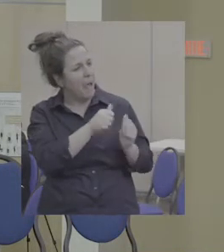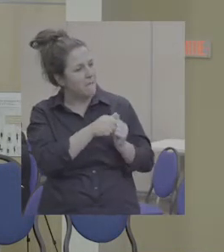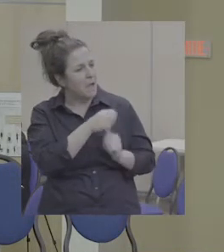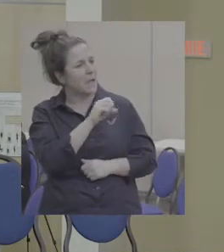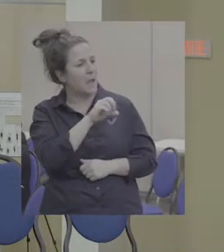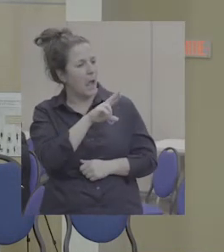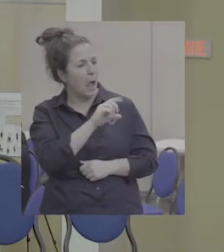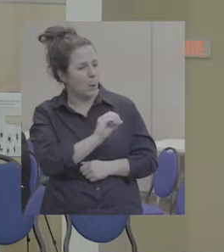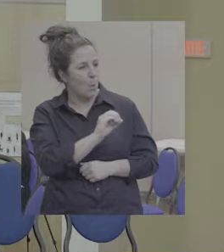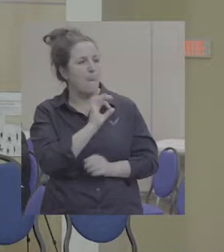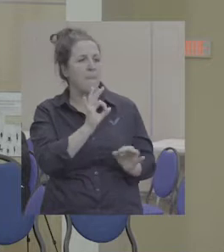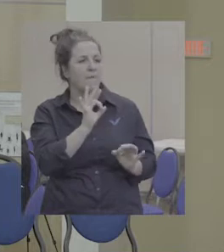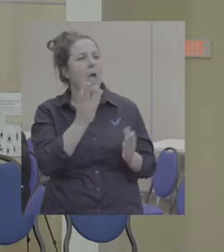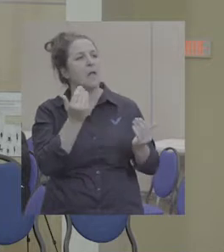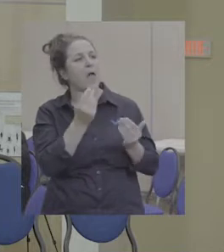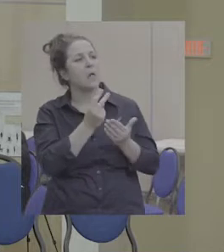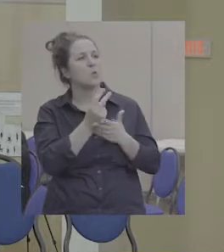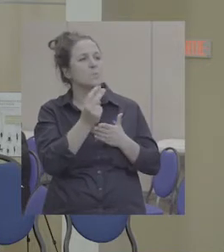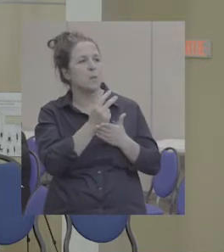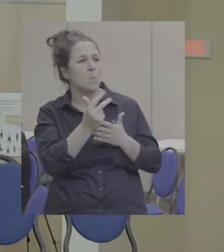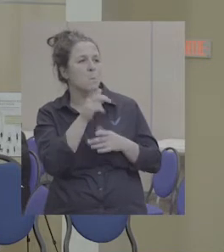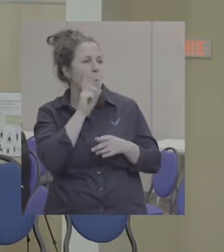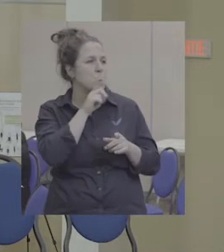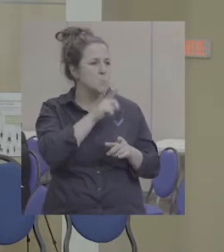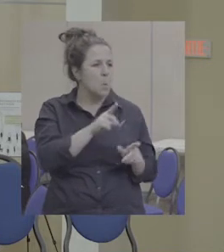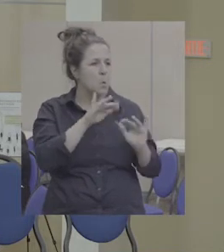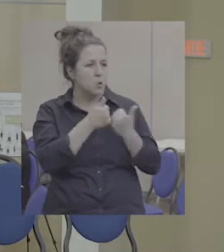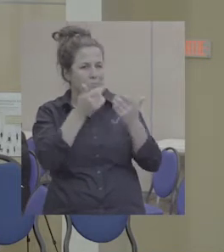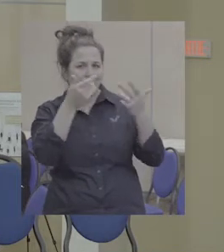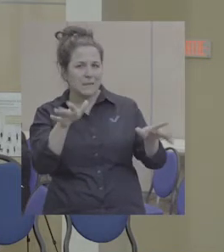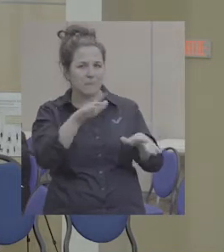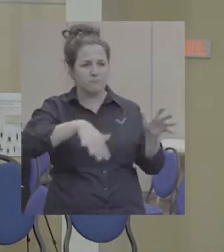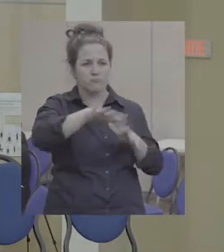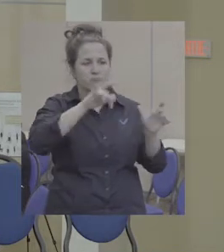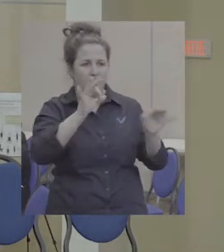valider. On va attendre 2-3 semaines pour être sûr que tout est fait.